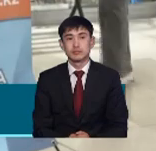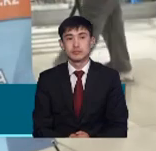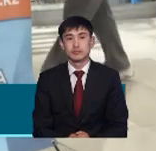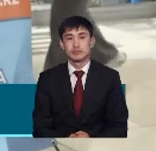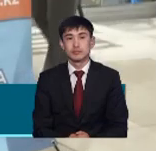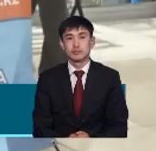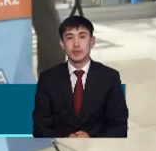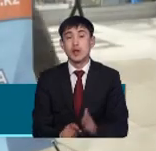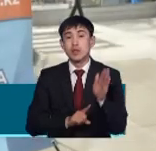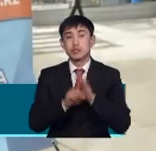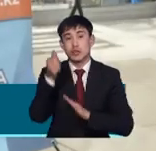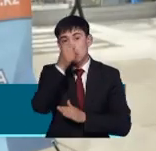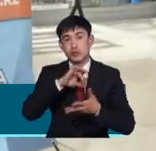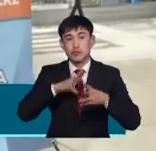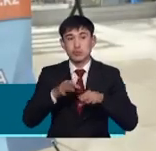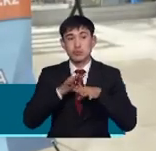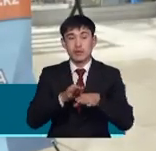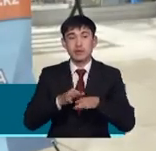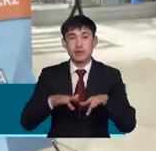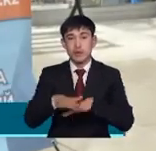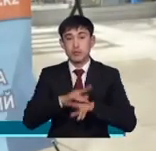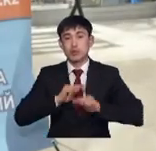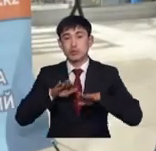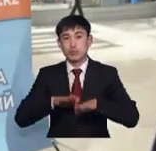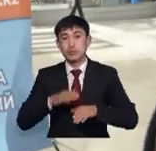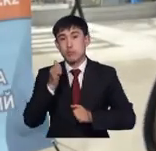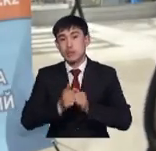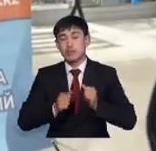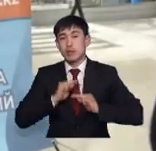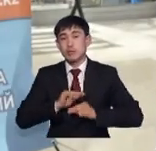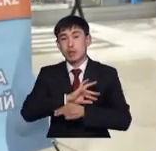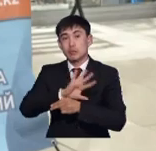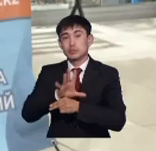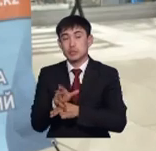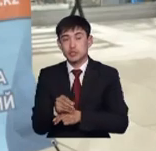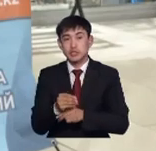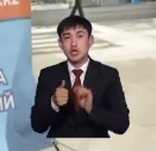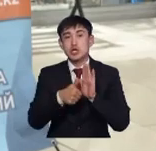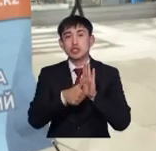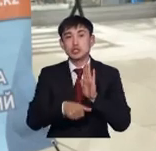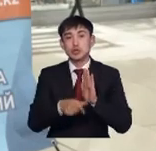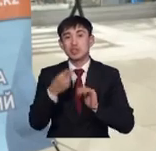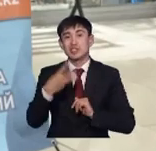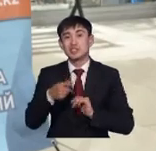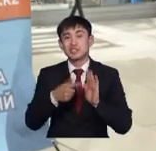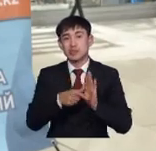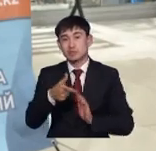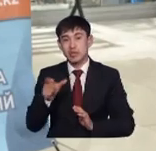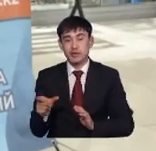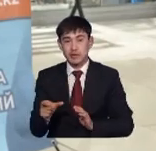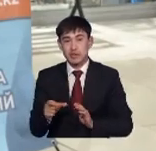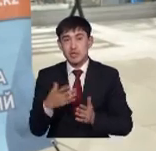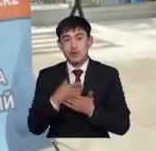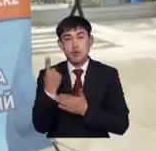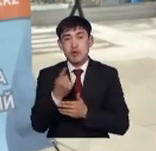центра начала года в результате проведения ярмарок вакансии постоянной работой обеспечены порядка 637 граждан